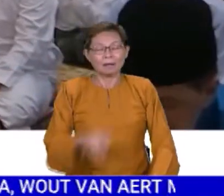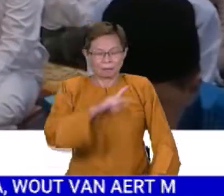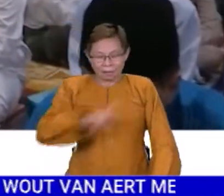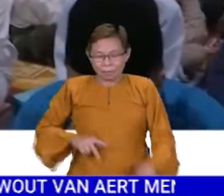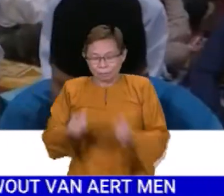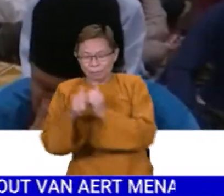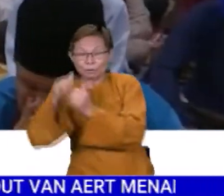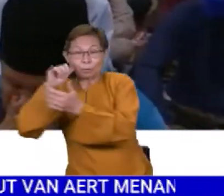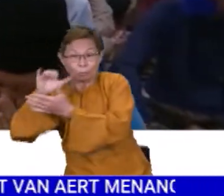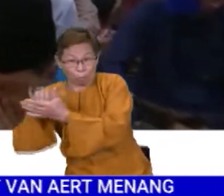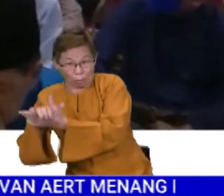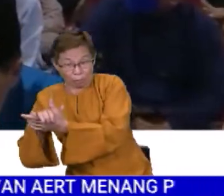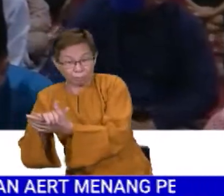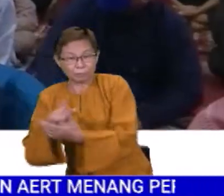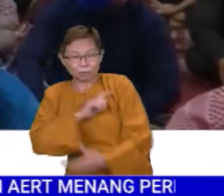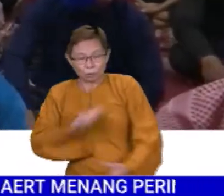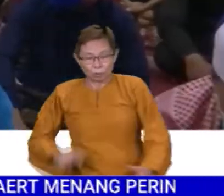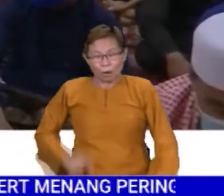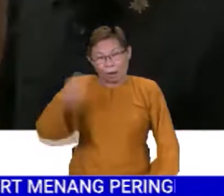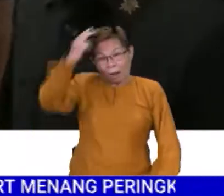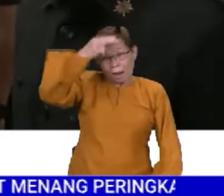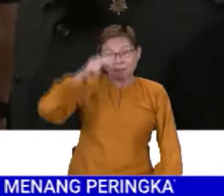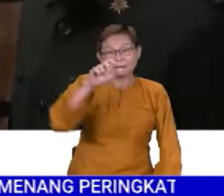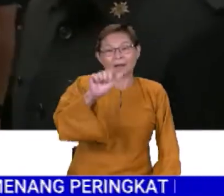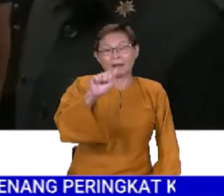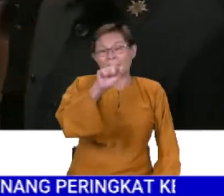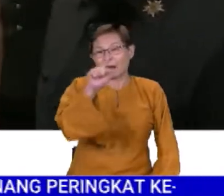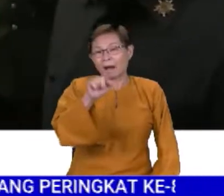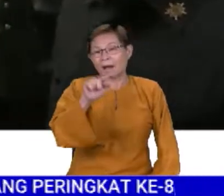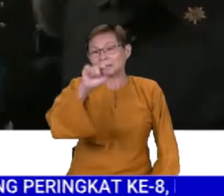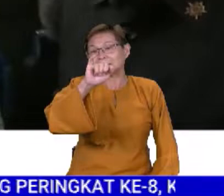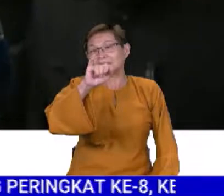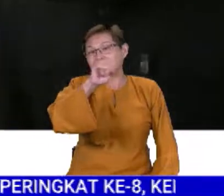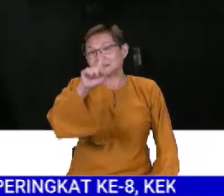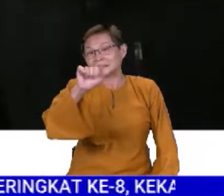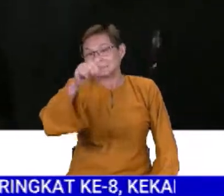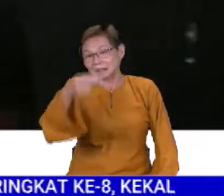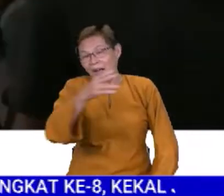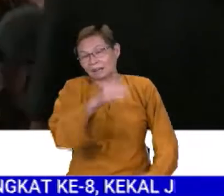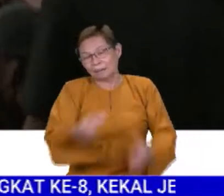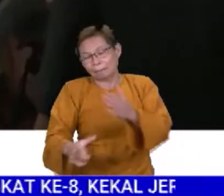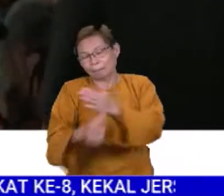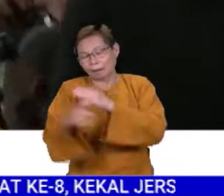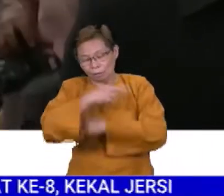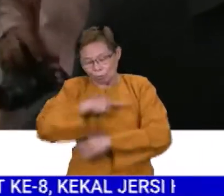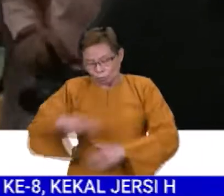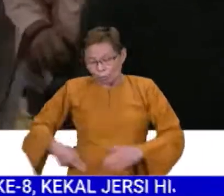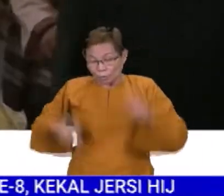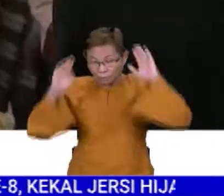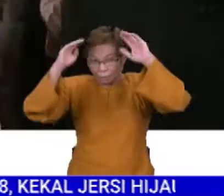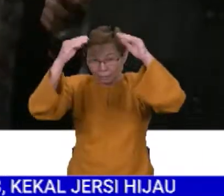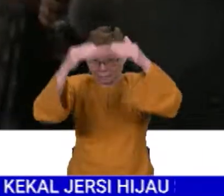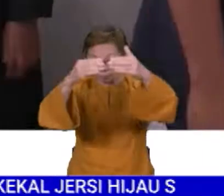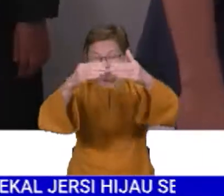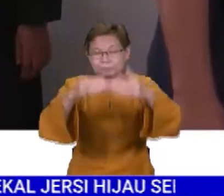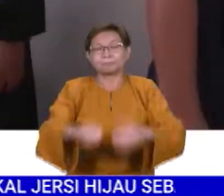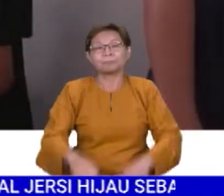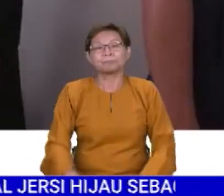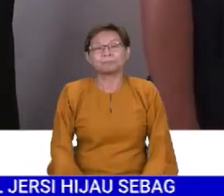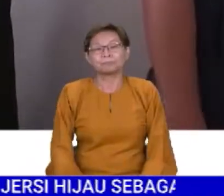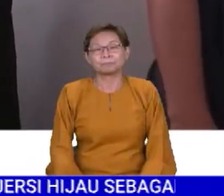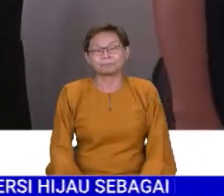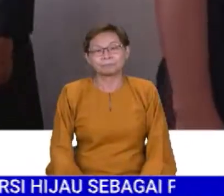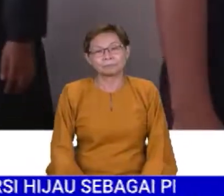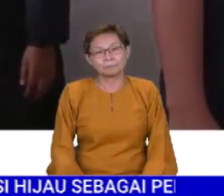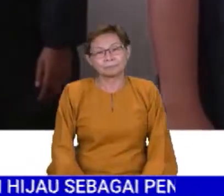Raja Permaisuri agong tunku Hajah Azizah Aminah Maimunah iskandariah serta pemangku Raja Pahang Tengku hasassanal Ibrahim